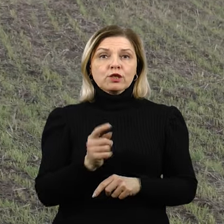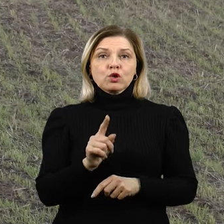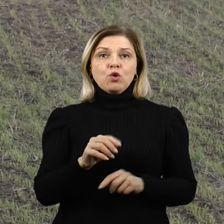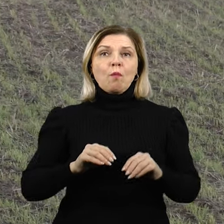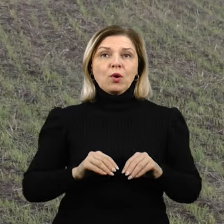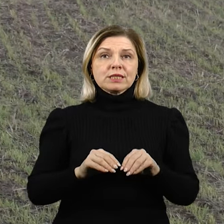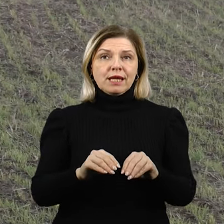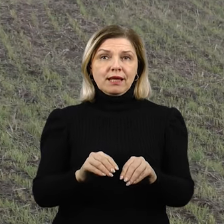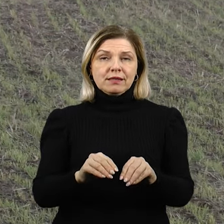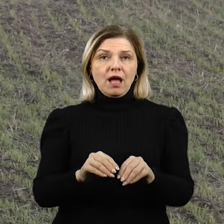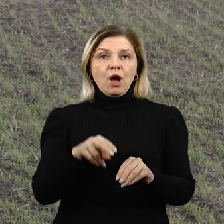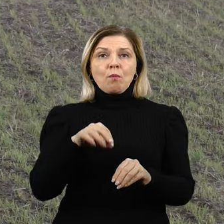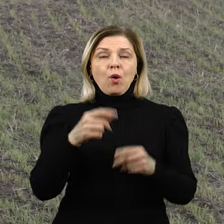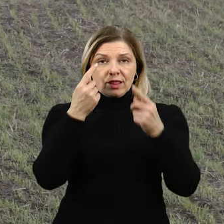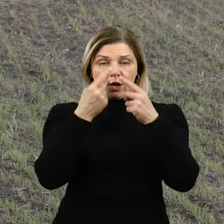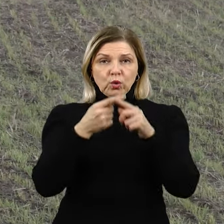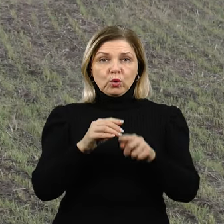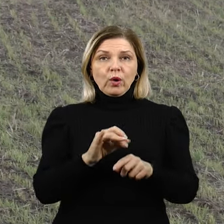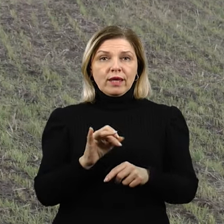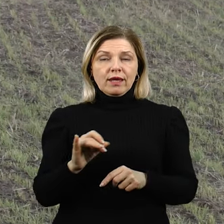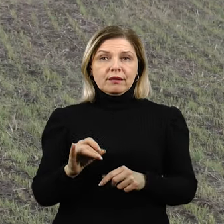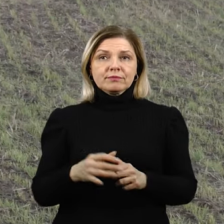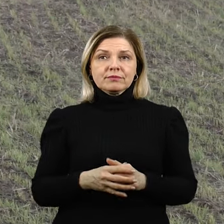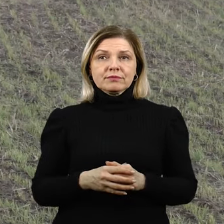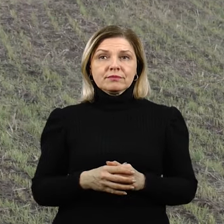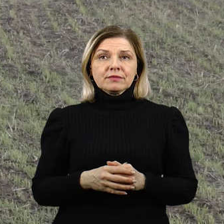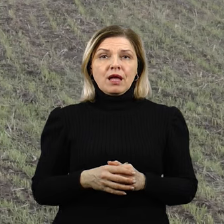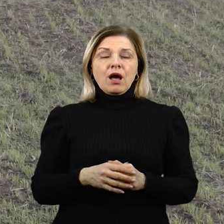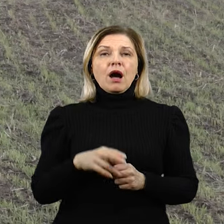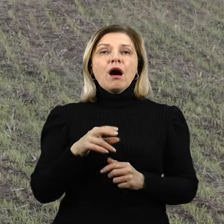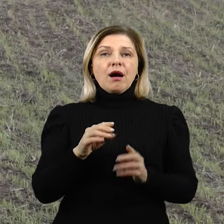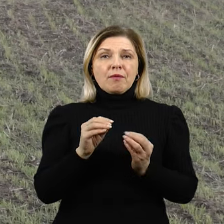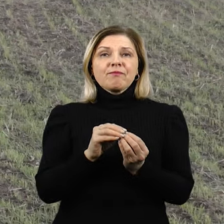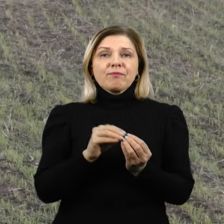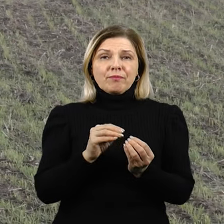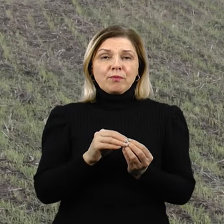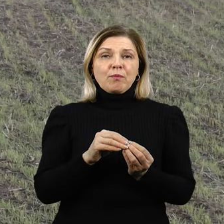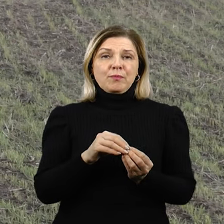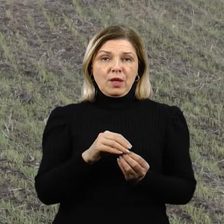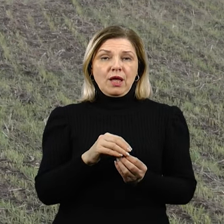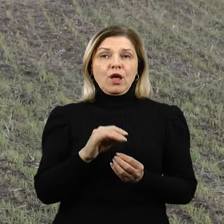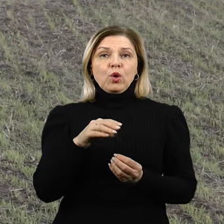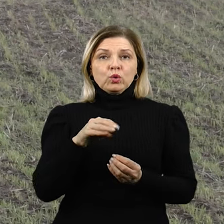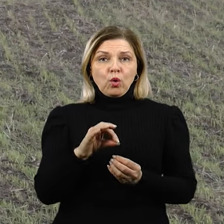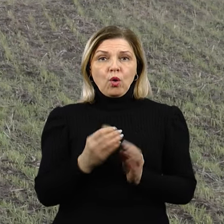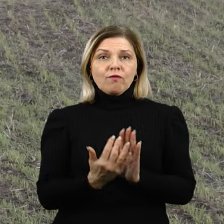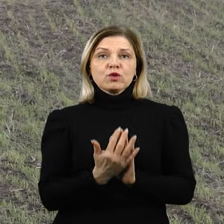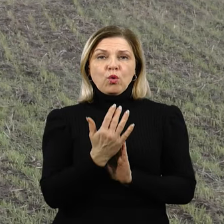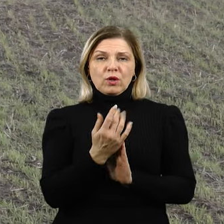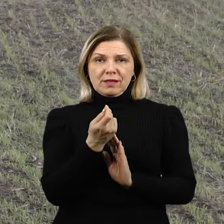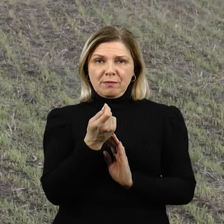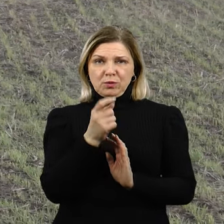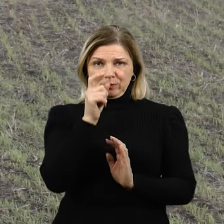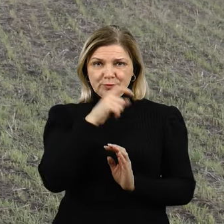по технології по класичній, то всходи трошки гірші, тому